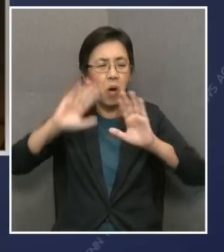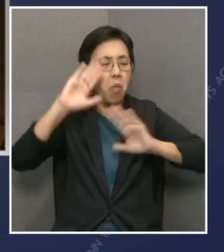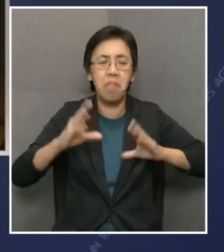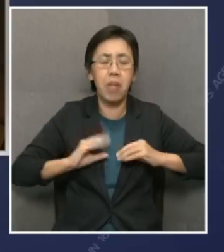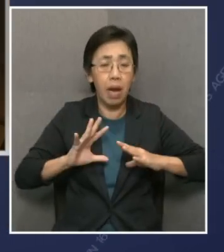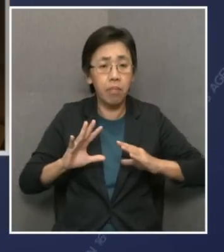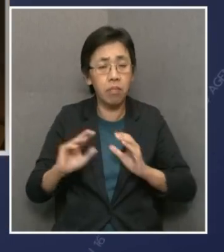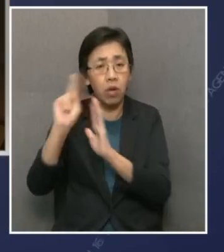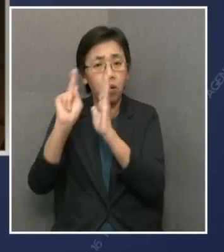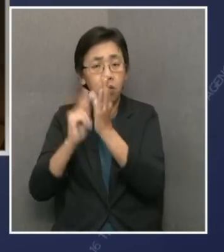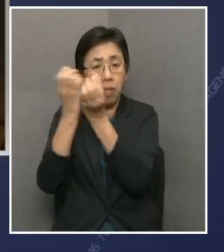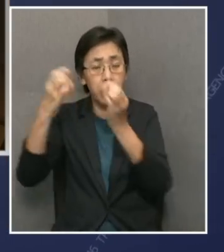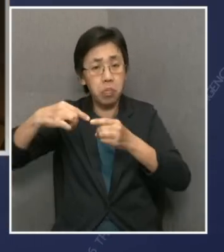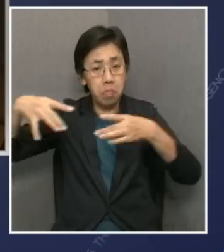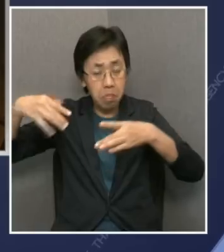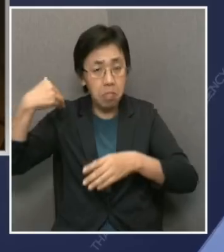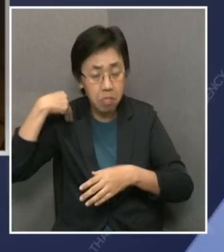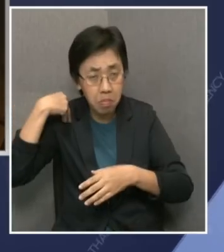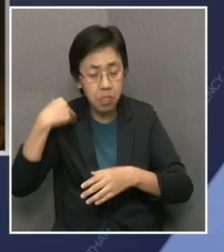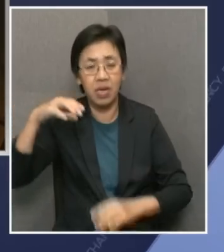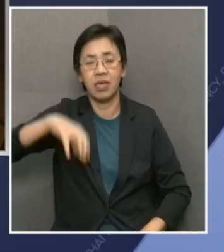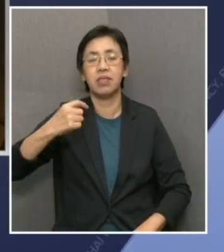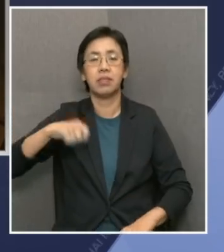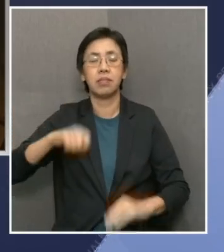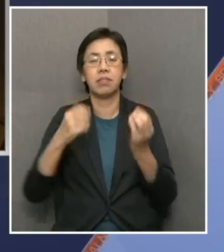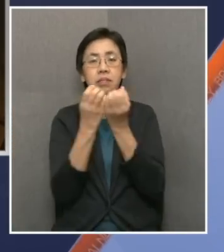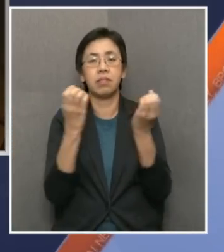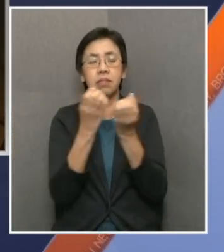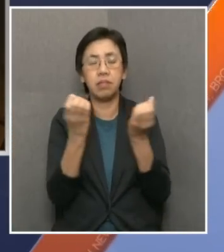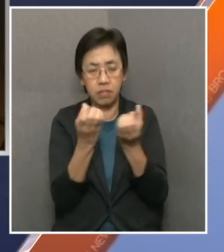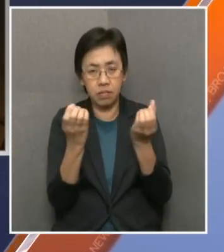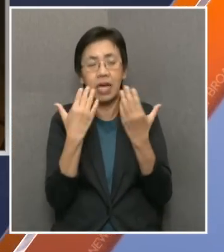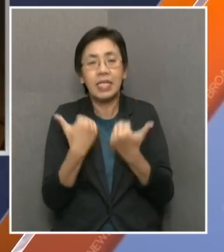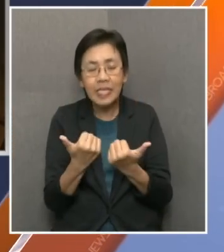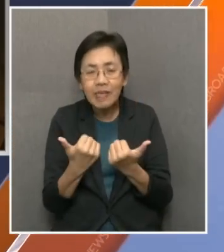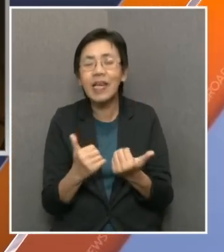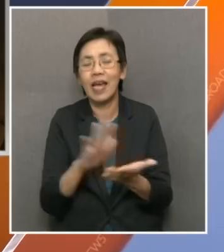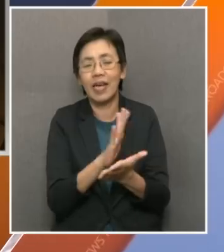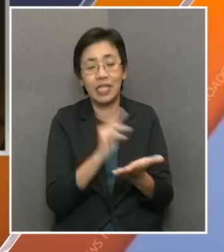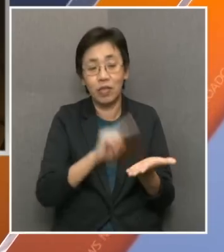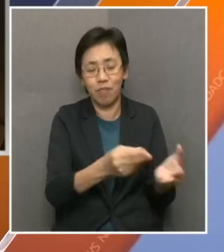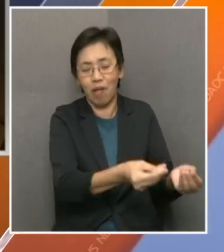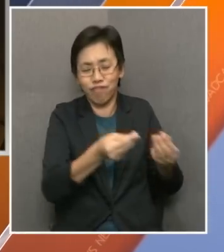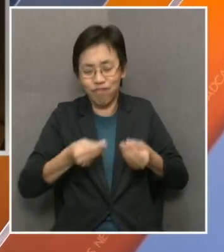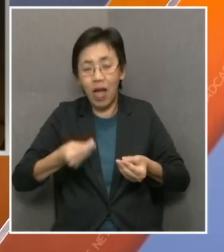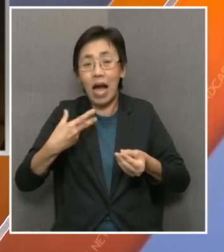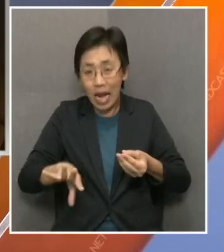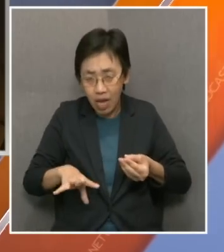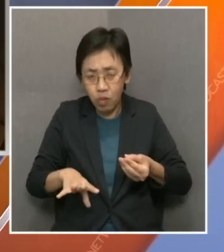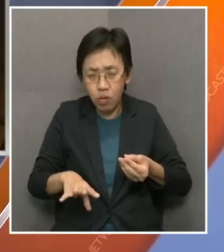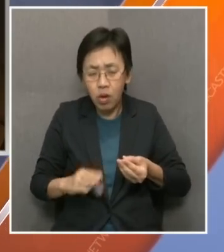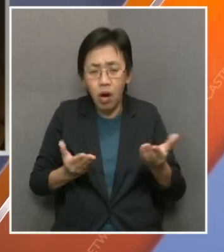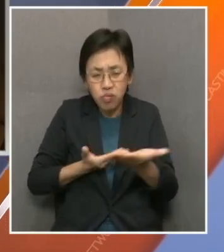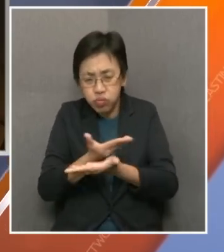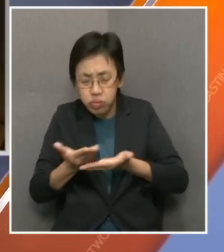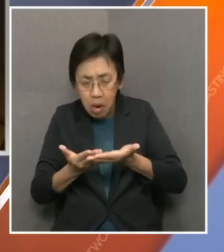รัฐธรรมนูญหรือไม่โดยสำนักงานศาลรัฐธรรมนูญได้รับคำร้องทางธุรการเรียบร้อยแล้วสำหรับผลการวินิจฉัยของ